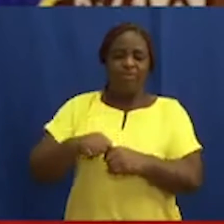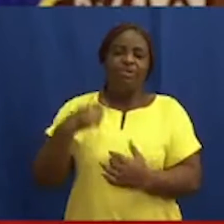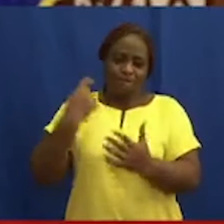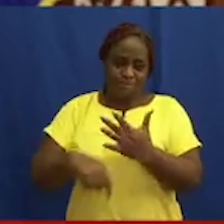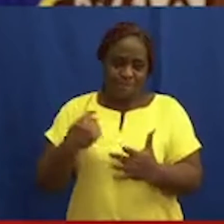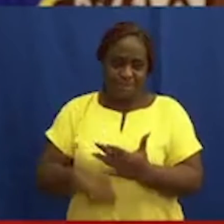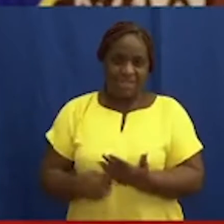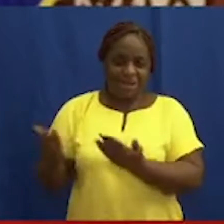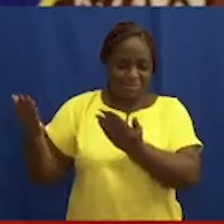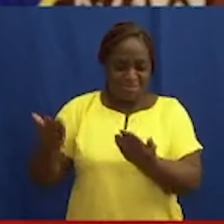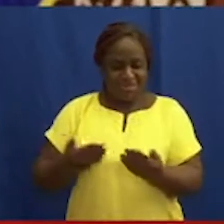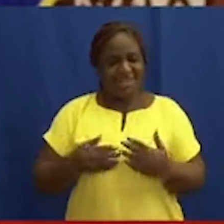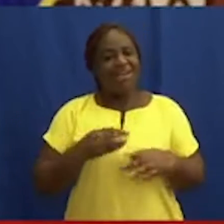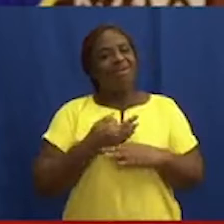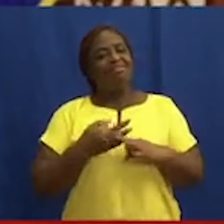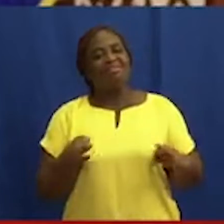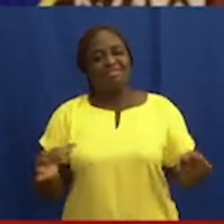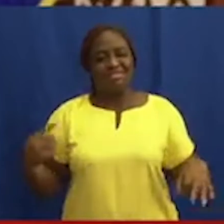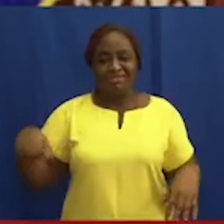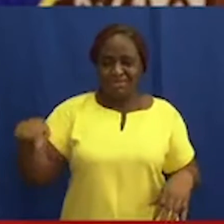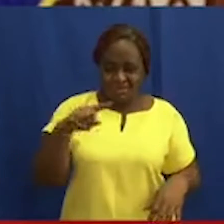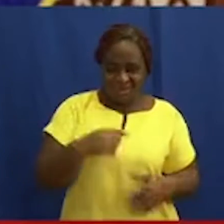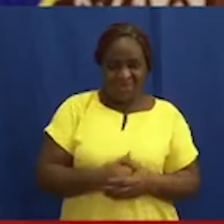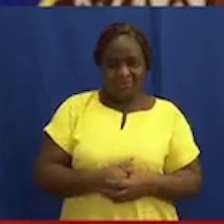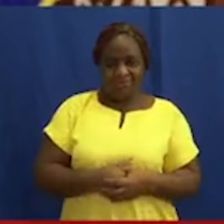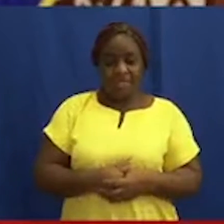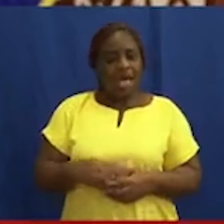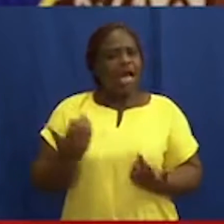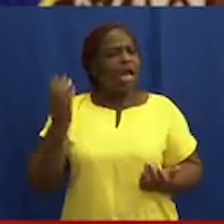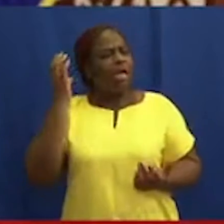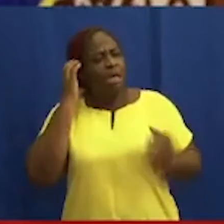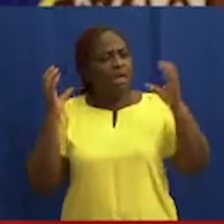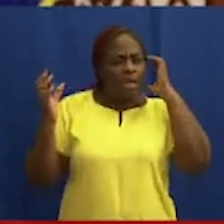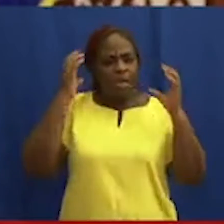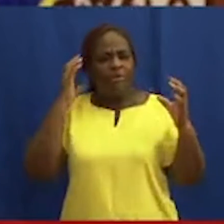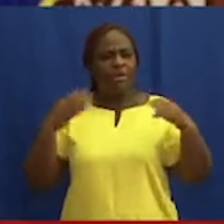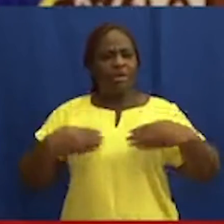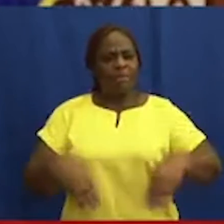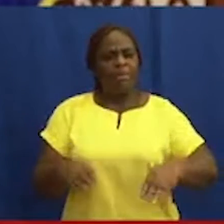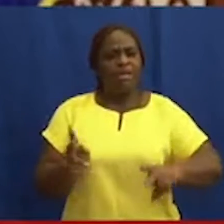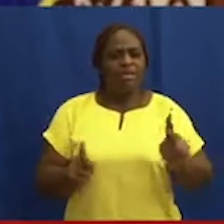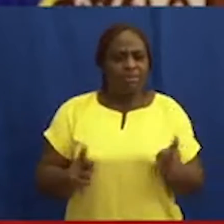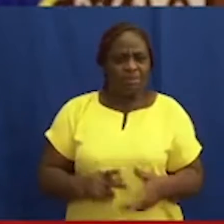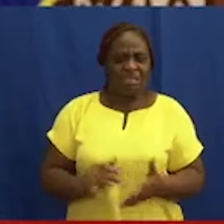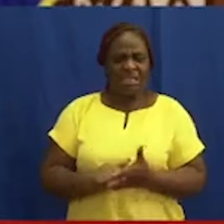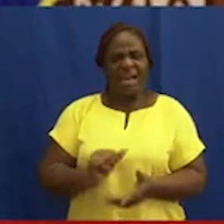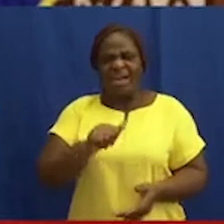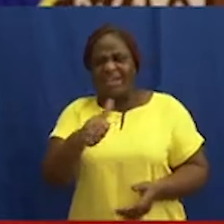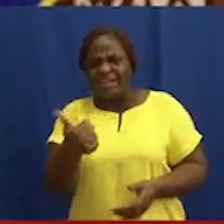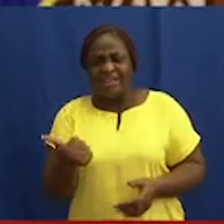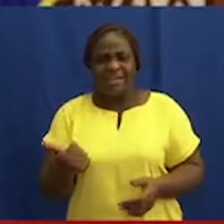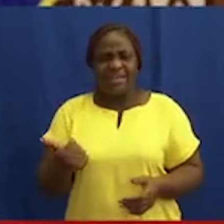abu gaba dayanmu. Muna kira kuma gare su da cewa a wajen saka kudade ko neman